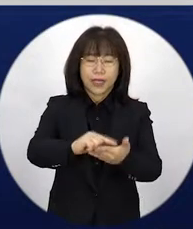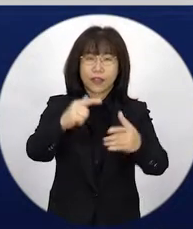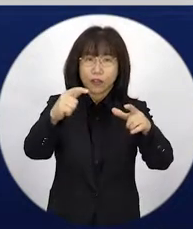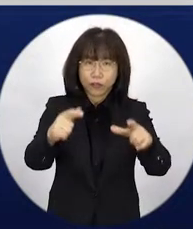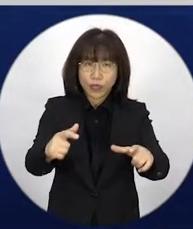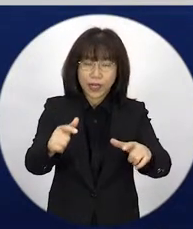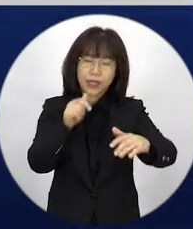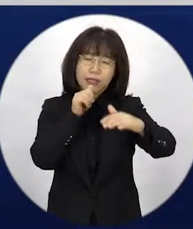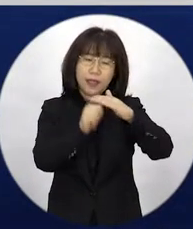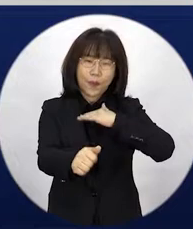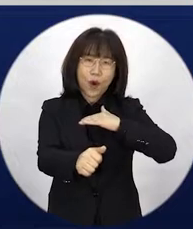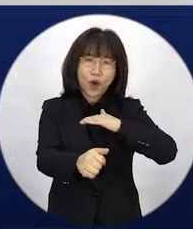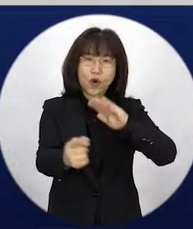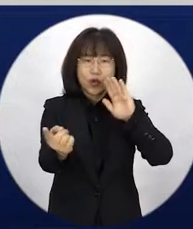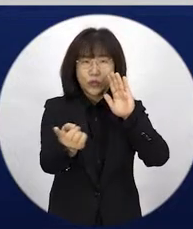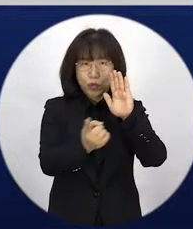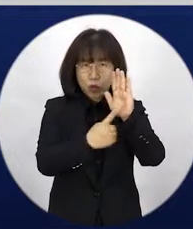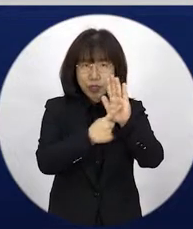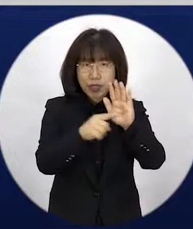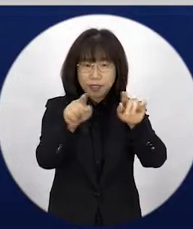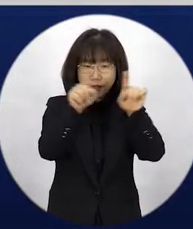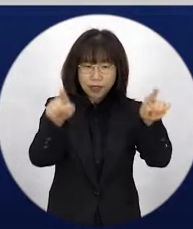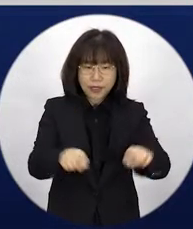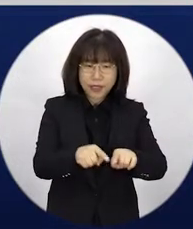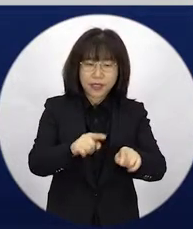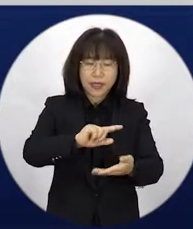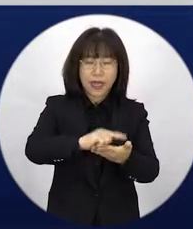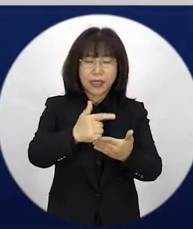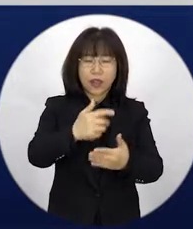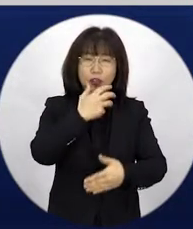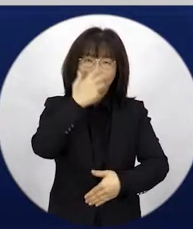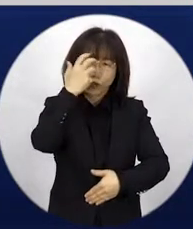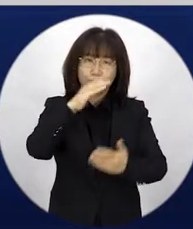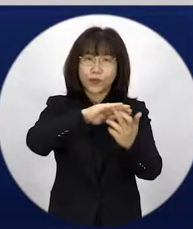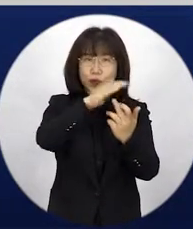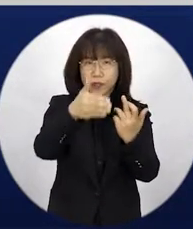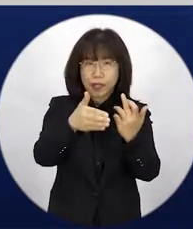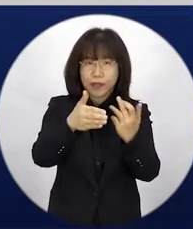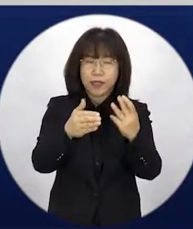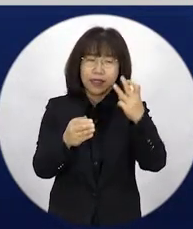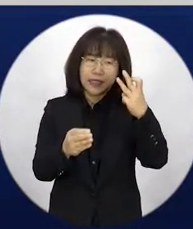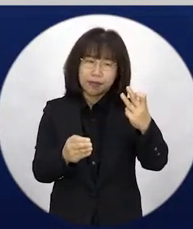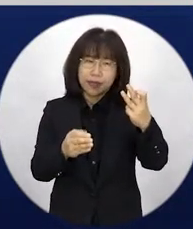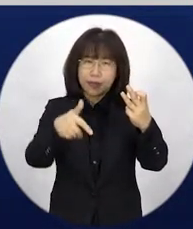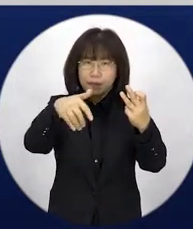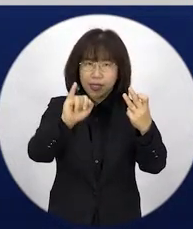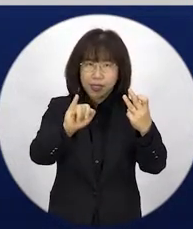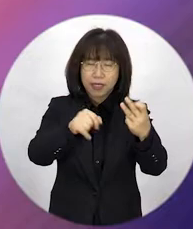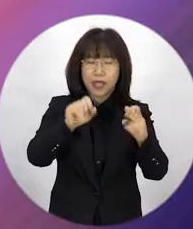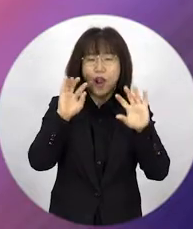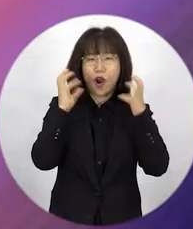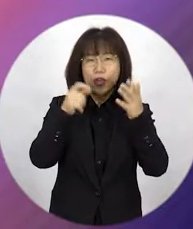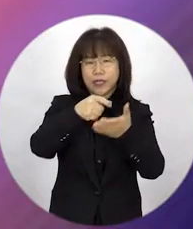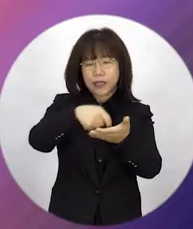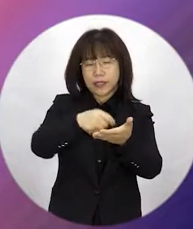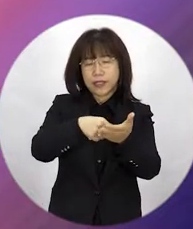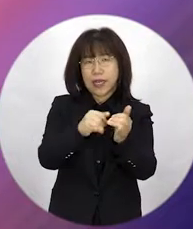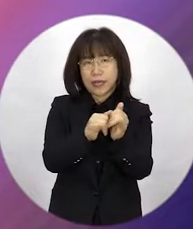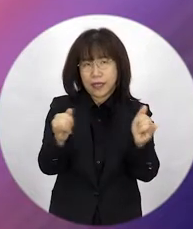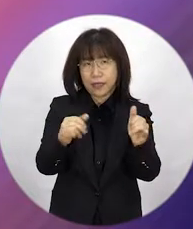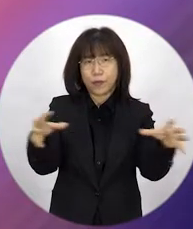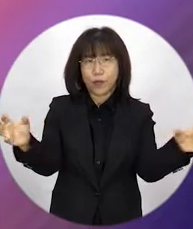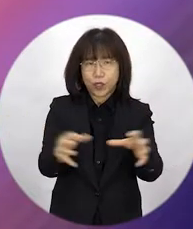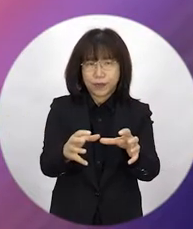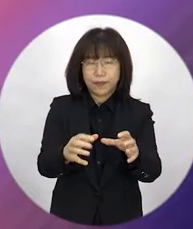강서구의 대표 소식지 강서 꿈동산에서 제13기 어린이 기자단을 모집합니다. 모집